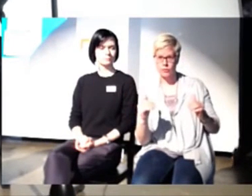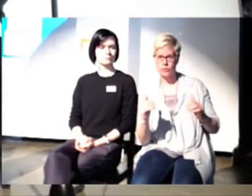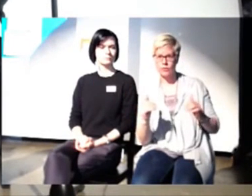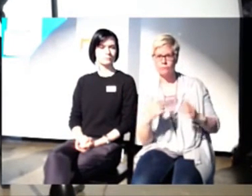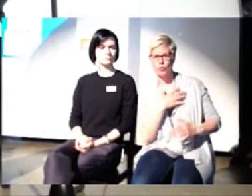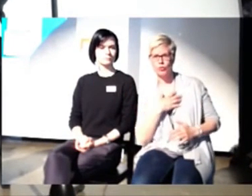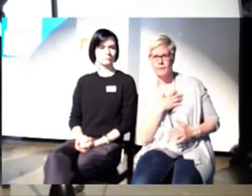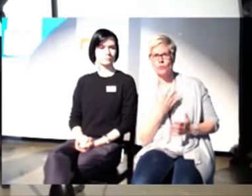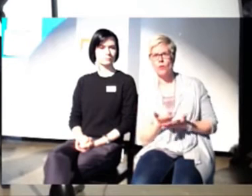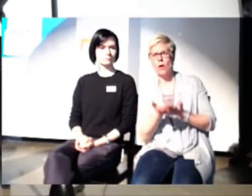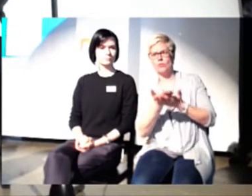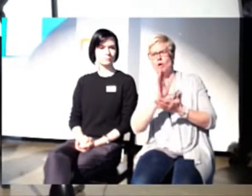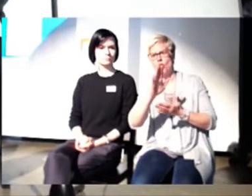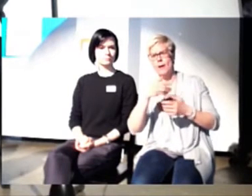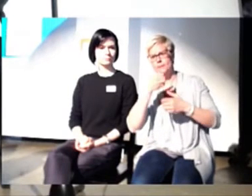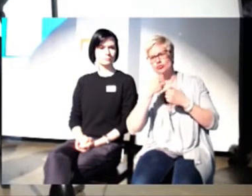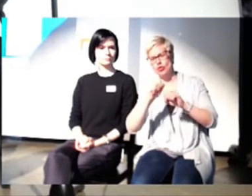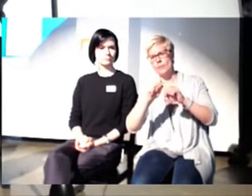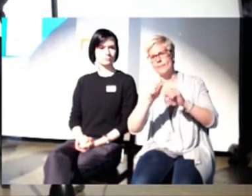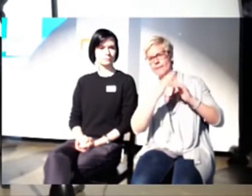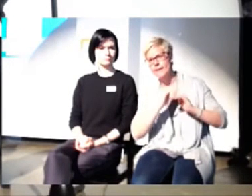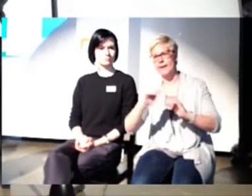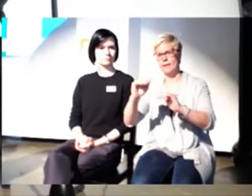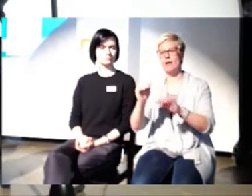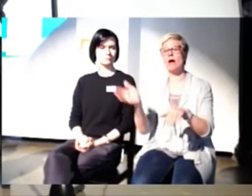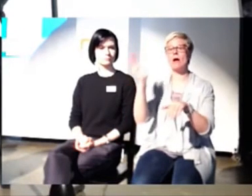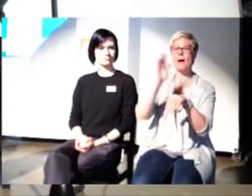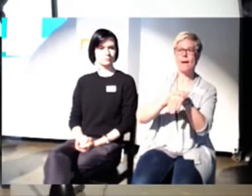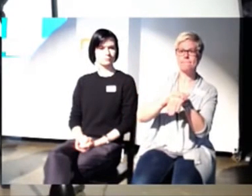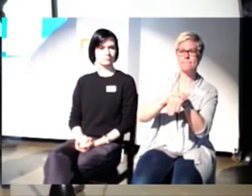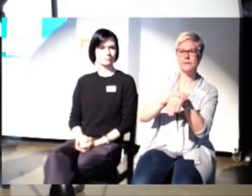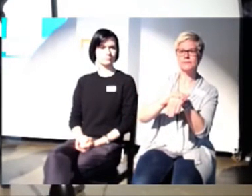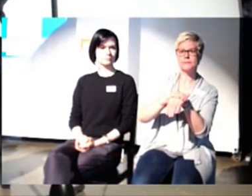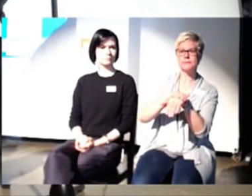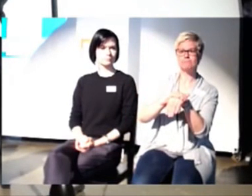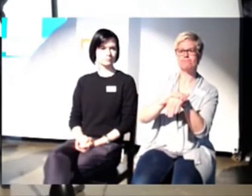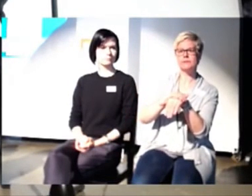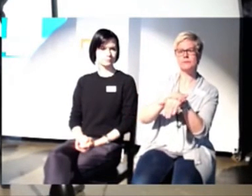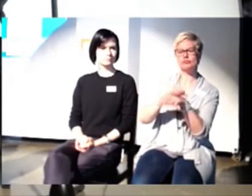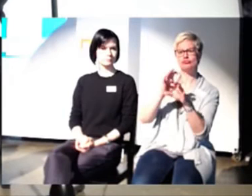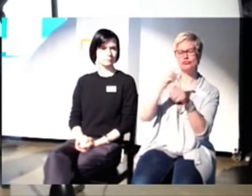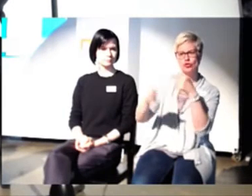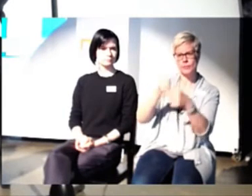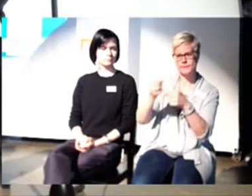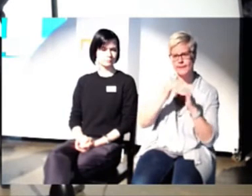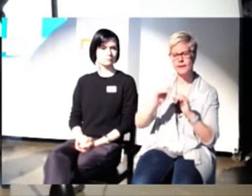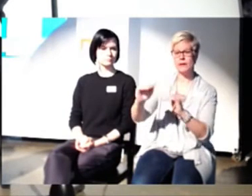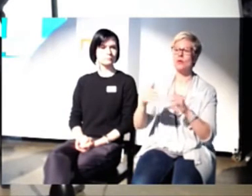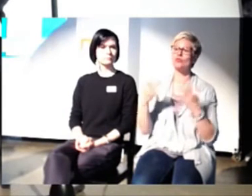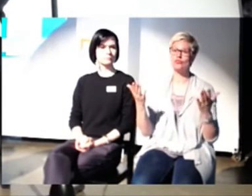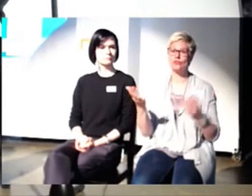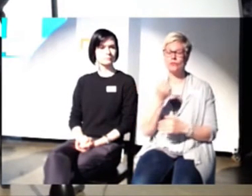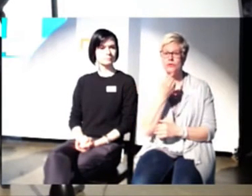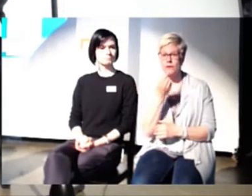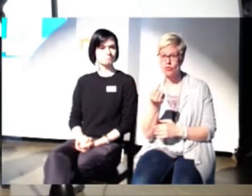niiden toimintaa enemmän ammatilliseksi toiminnaksi. Ja nykypäivänä voikin sanoa, että se